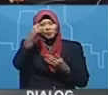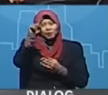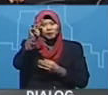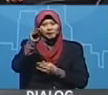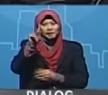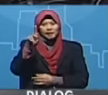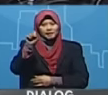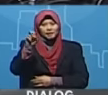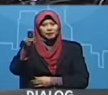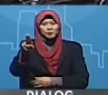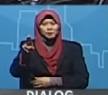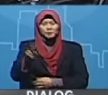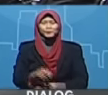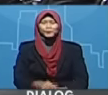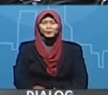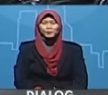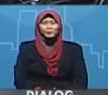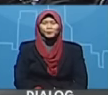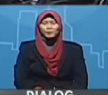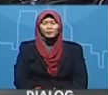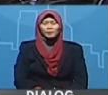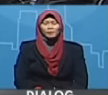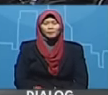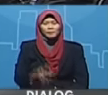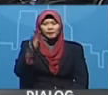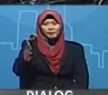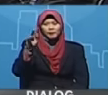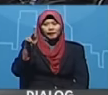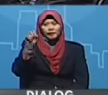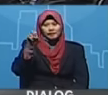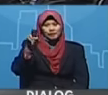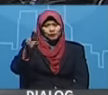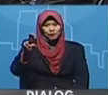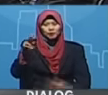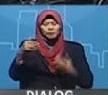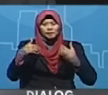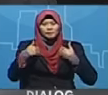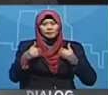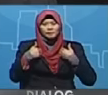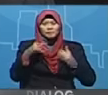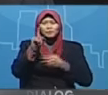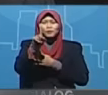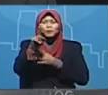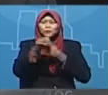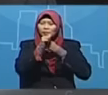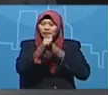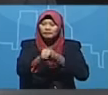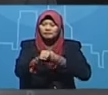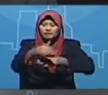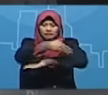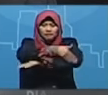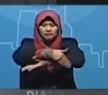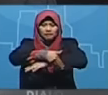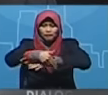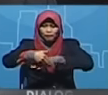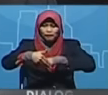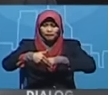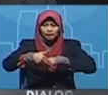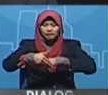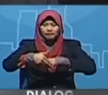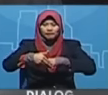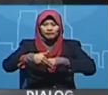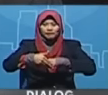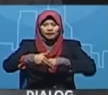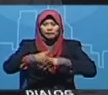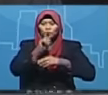ini? Okey. Nak bercerita pasal MKSU ni, kita telah pun ada satu garis panduan. Yang akan kita keluarkan.